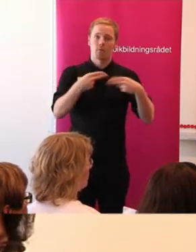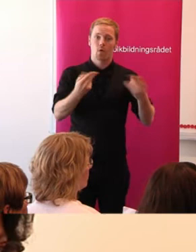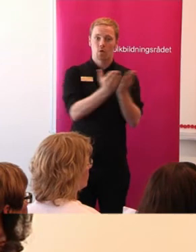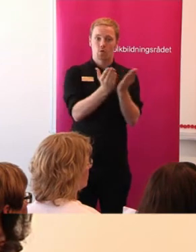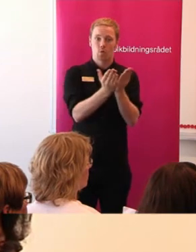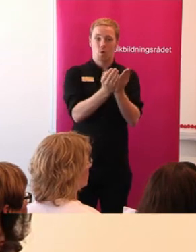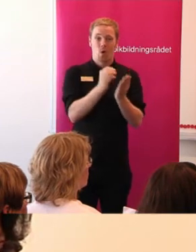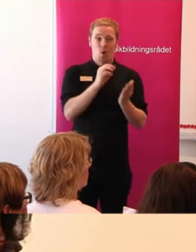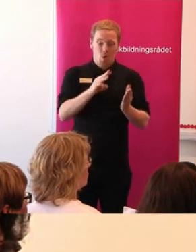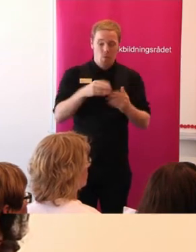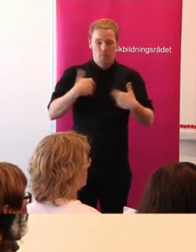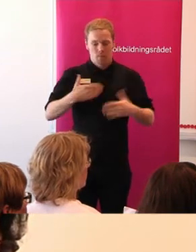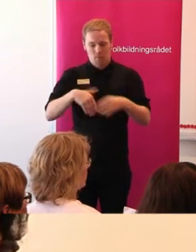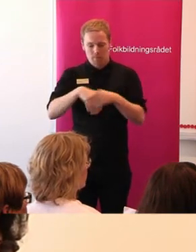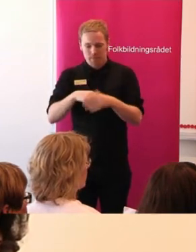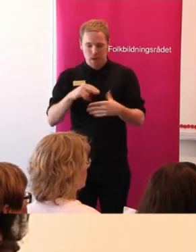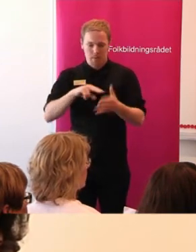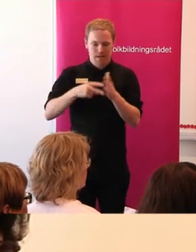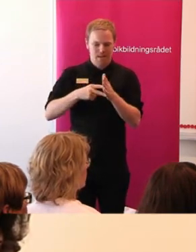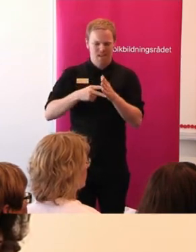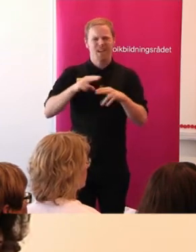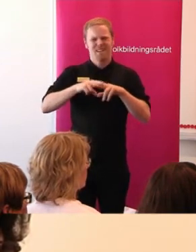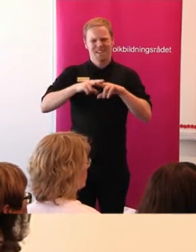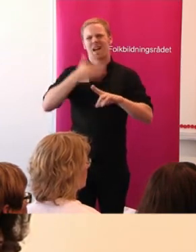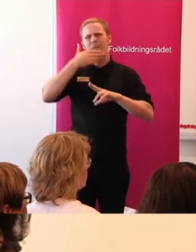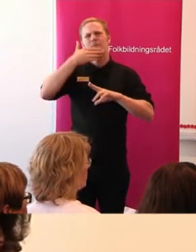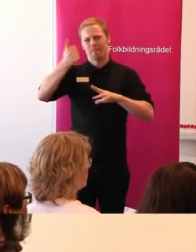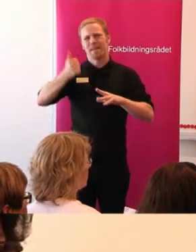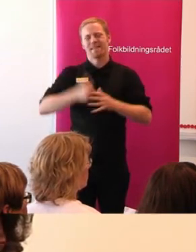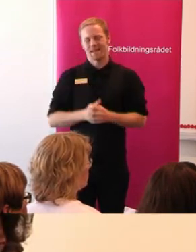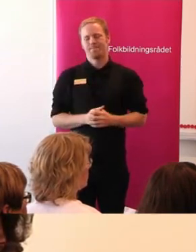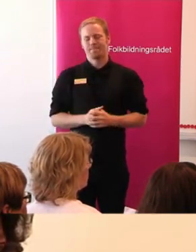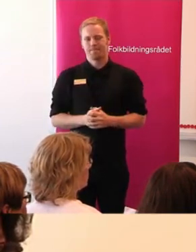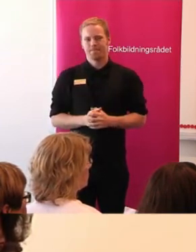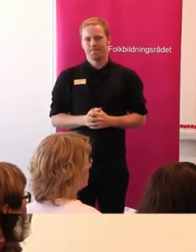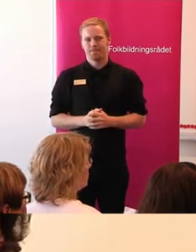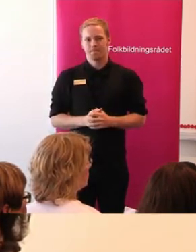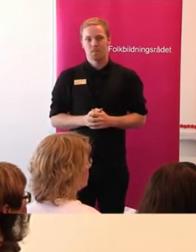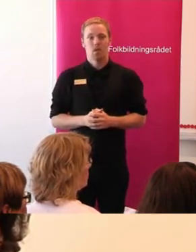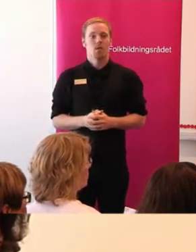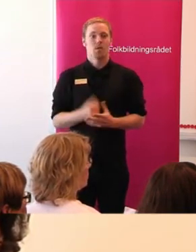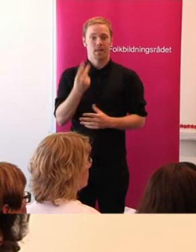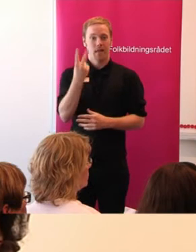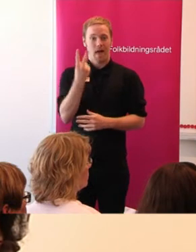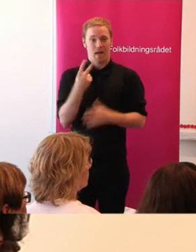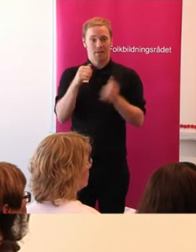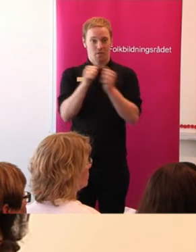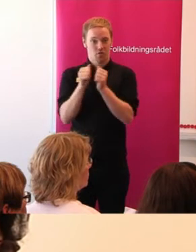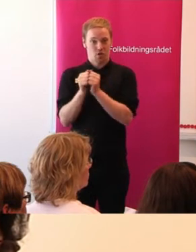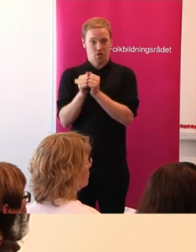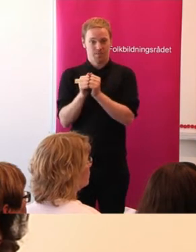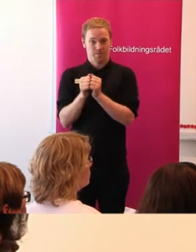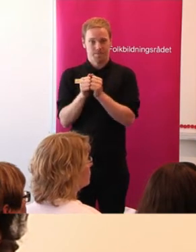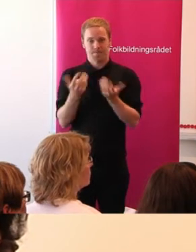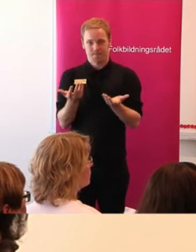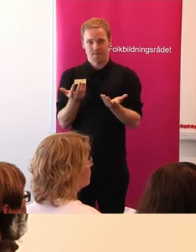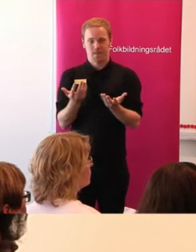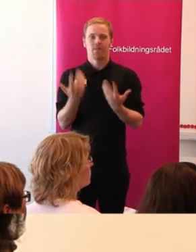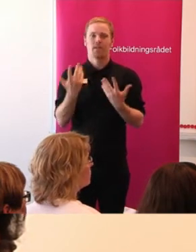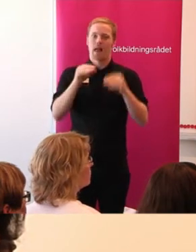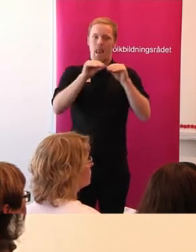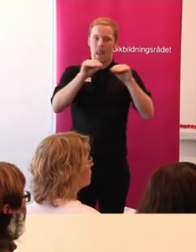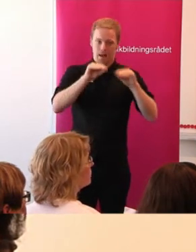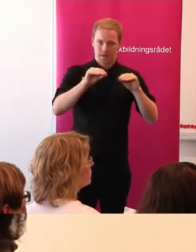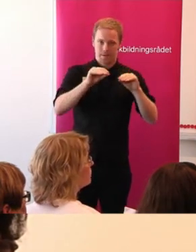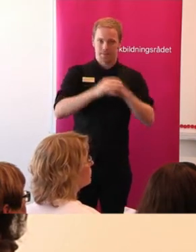blir det bättre. Men det blir kanske extra viktigt här, men det var deras reflektion. Och det andra var lärarna. Engagerade lärare.